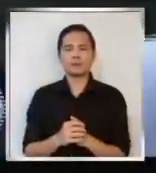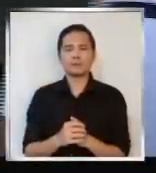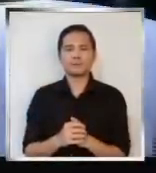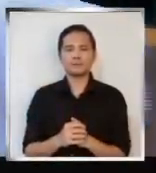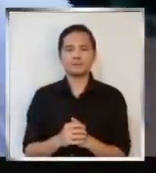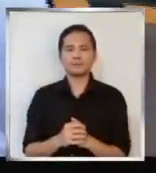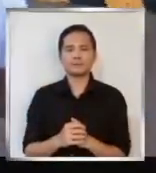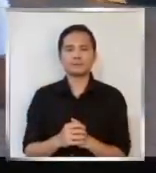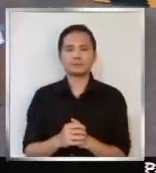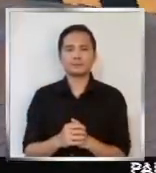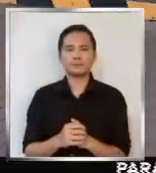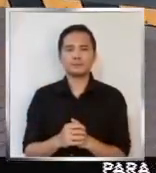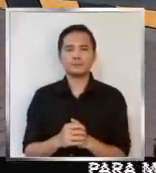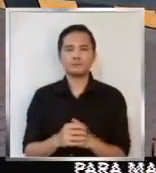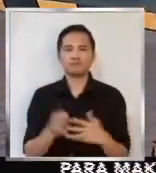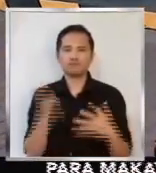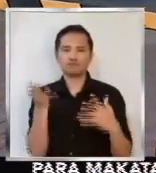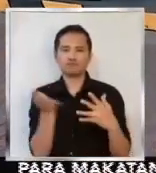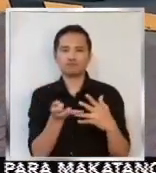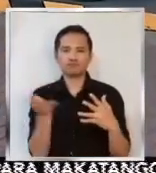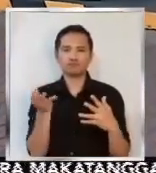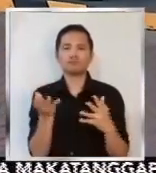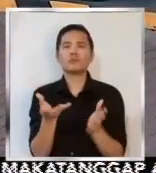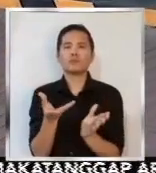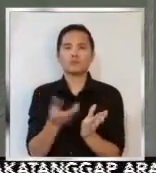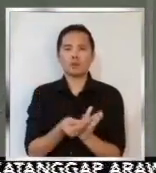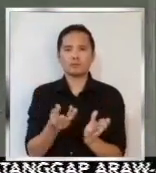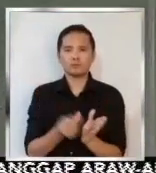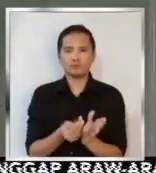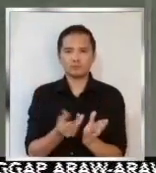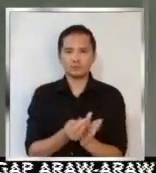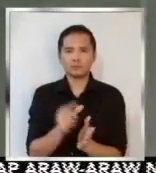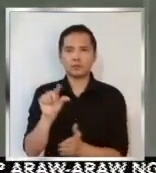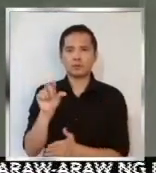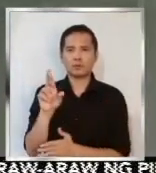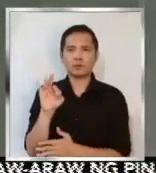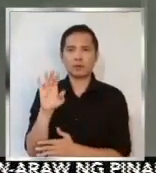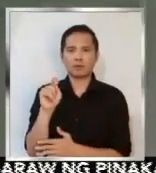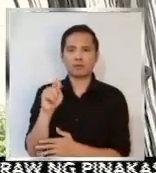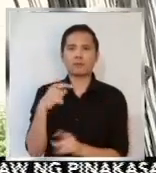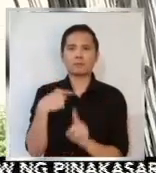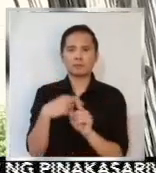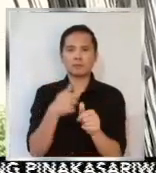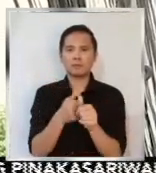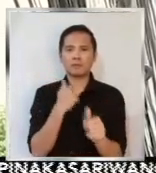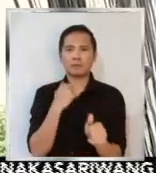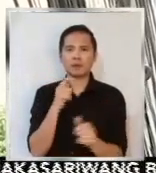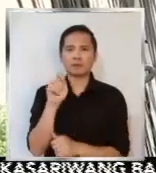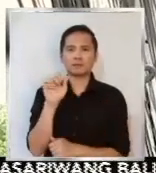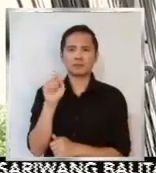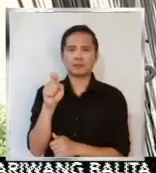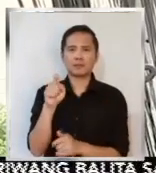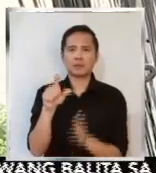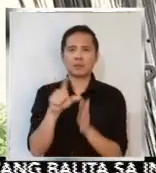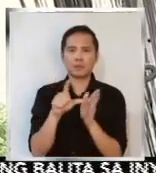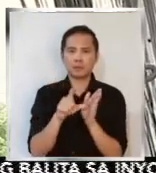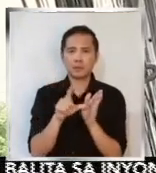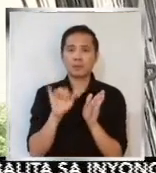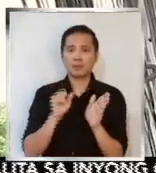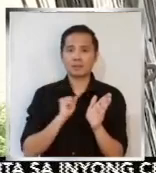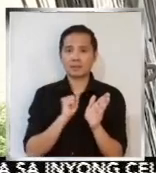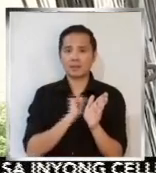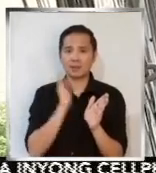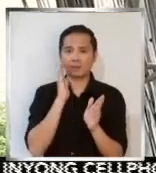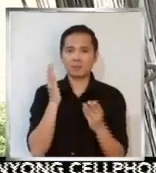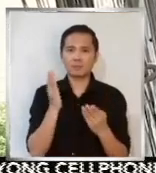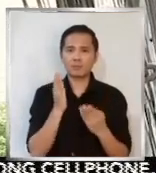Graft and corruption, malversation at paglabag sa tax laws. Ito raw mga kasong irerekomenda ng Senate Committee of the Whole na isampa laban sa